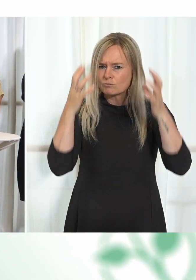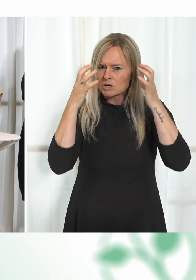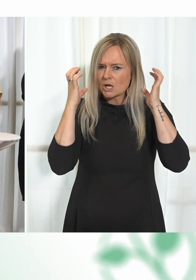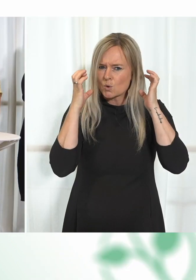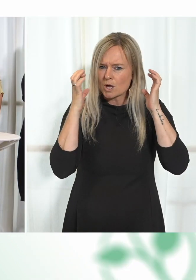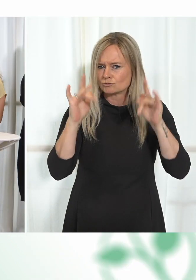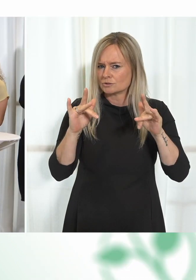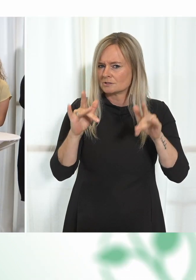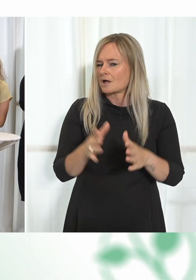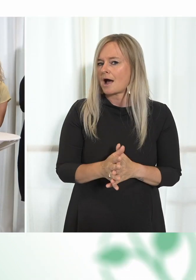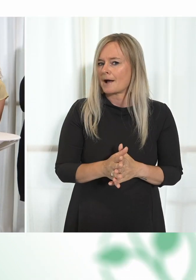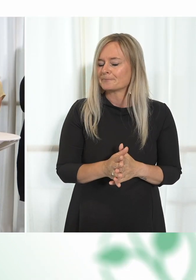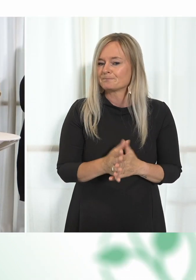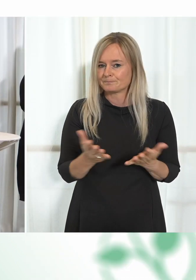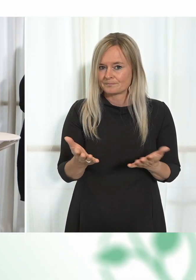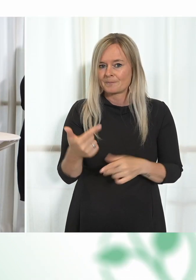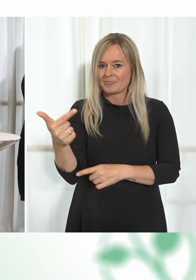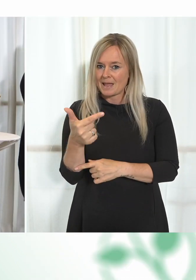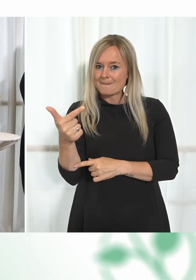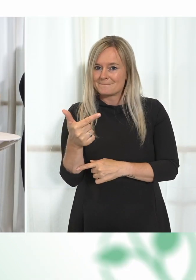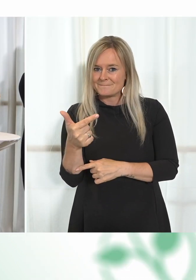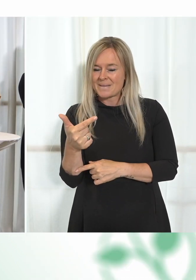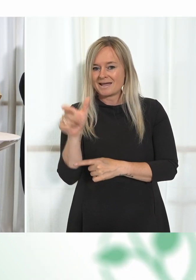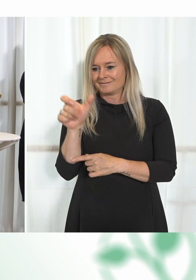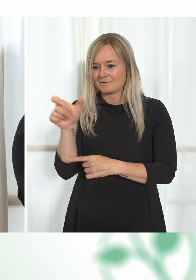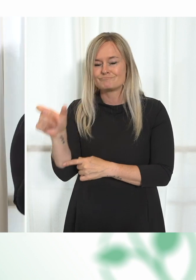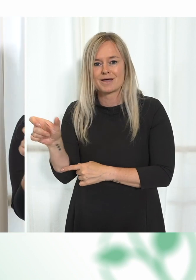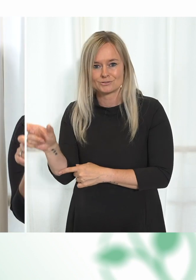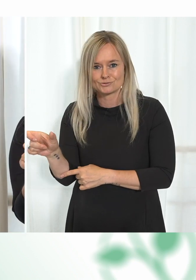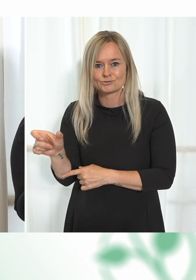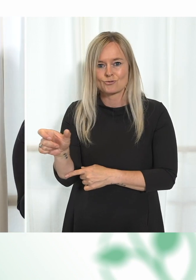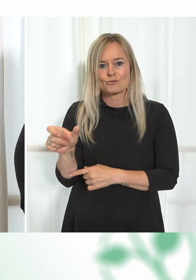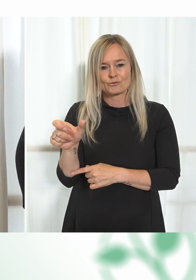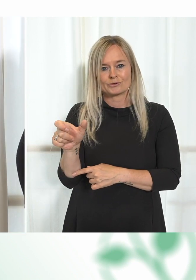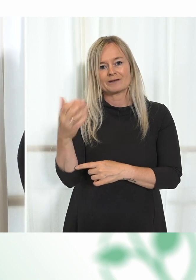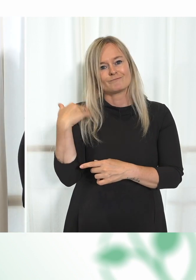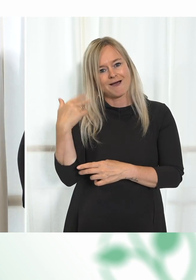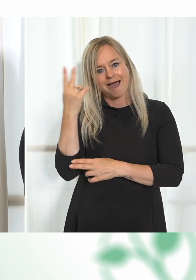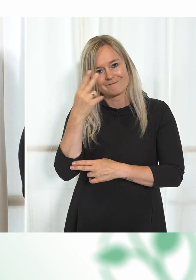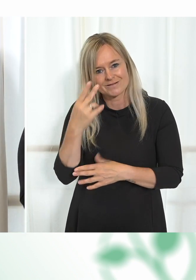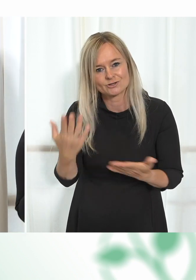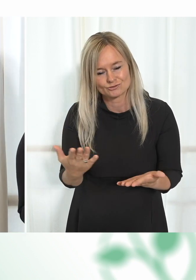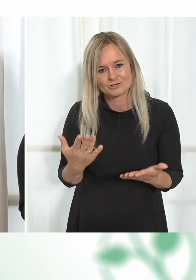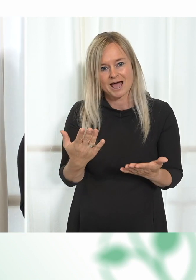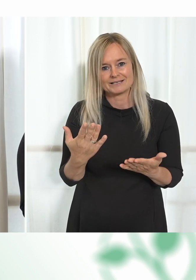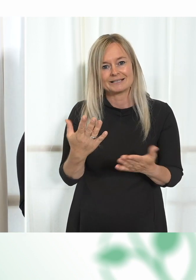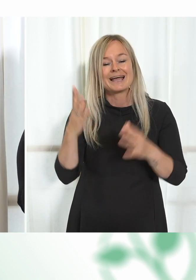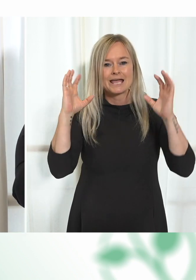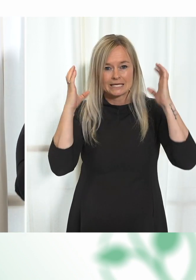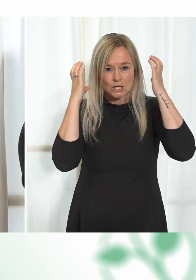gehabt? Genau, die beiden Teilnehmer haben sich bereit erklärt, auch vielen Dank dafür. Also der